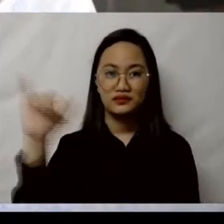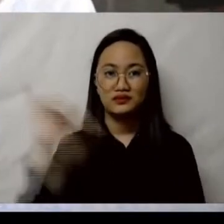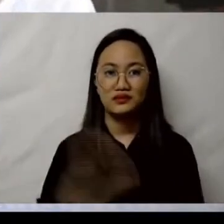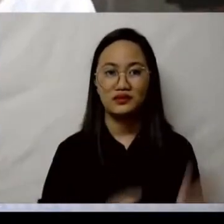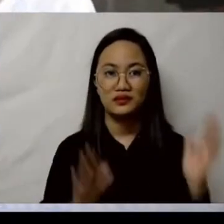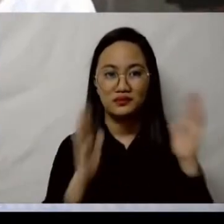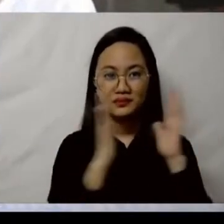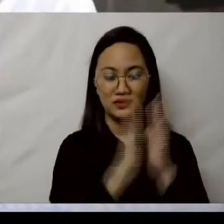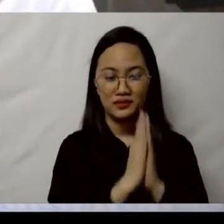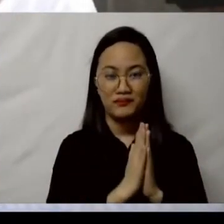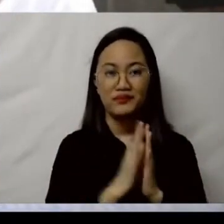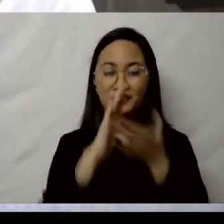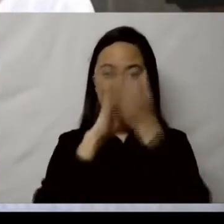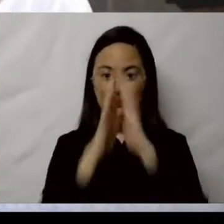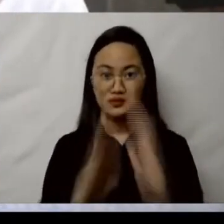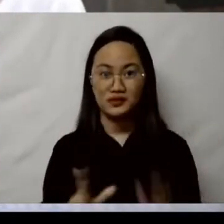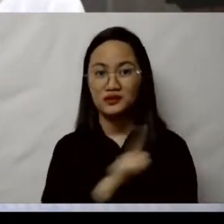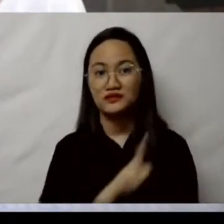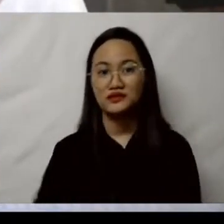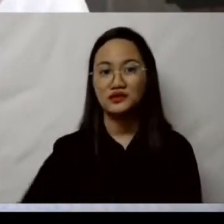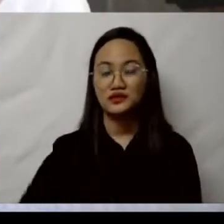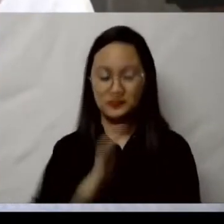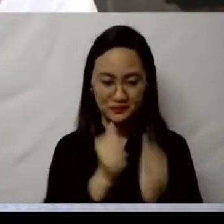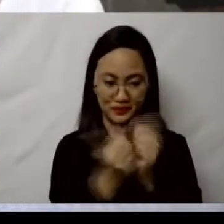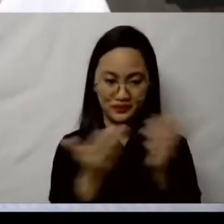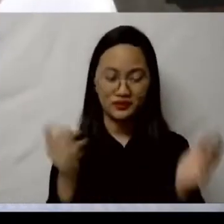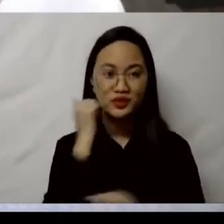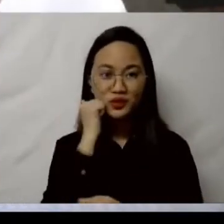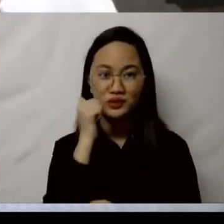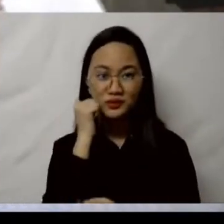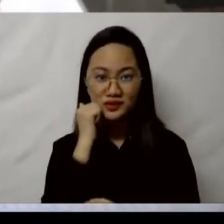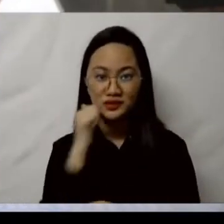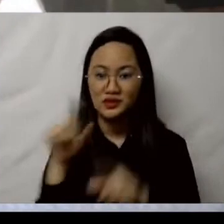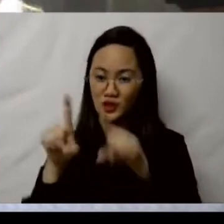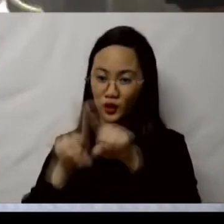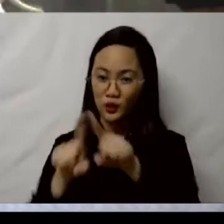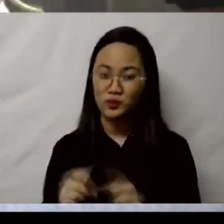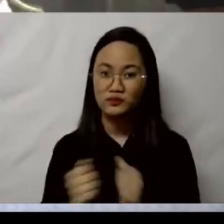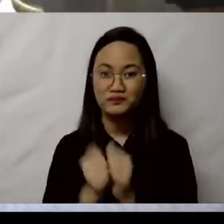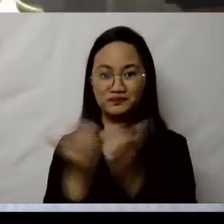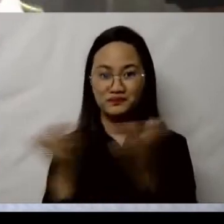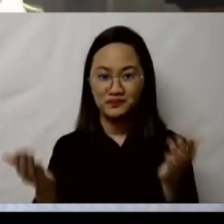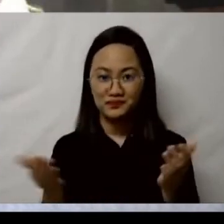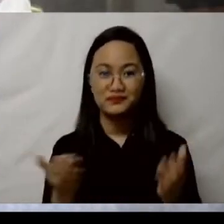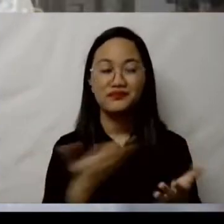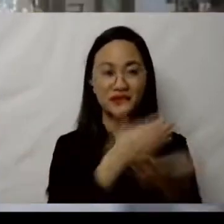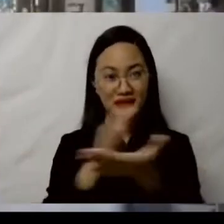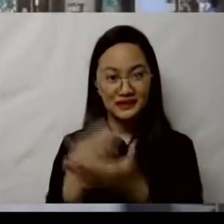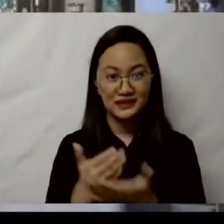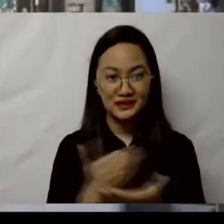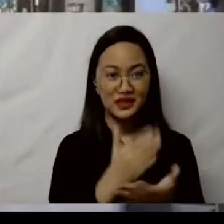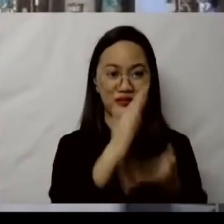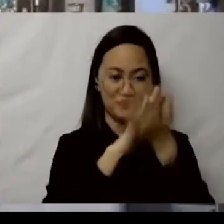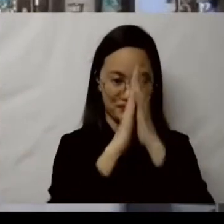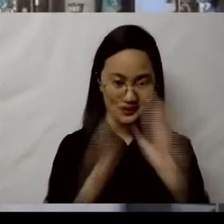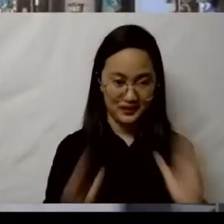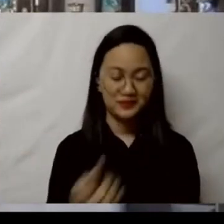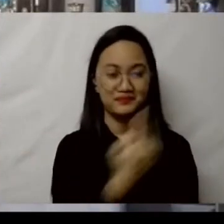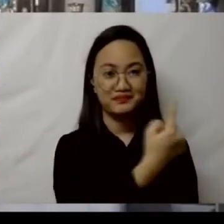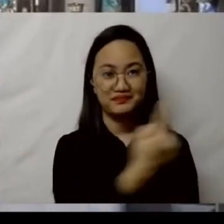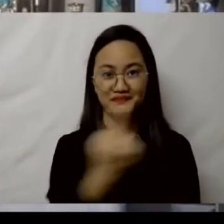Ang kapayapaan ng Panginoon ay laging sumainyo. At sumaiyo rin. Magbigayan kayo ng kapayapaan sa isa't isa.